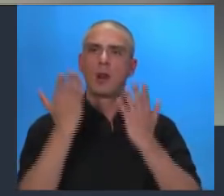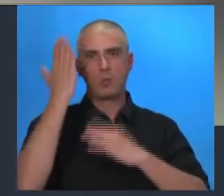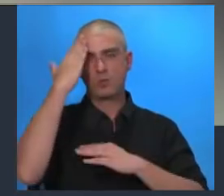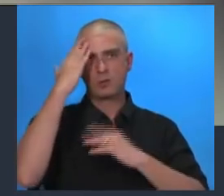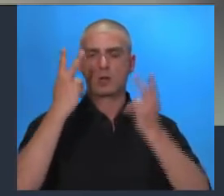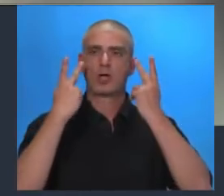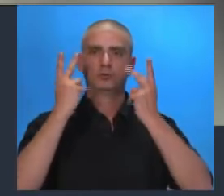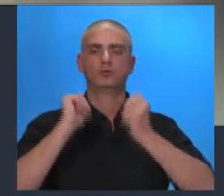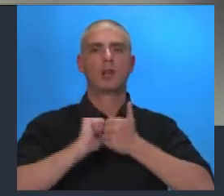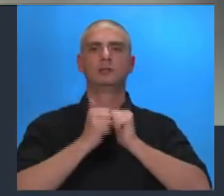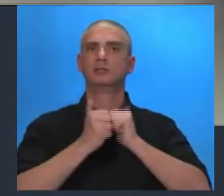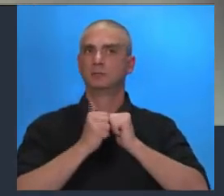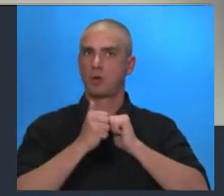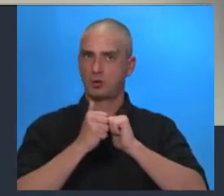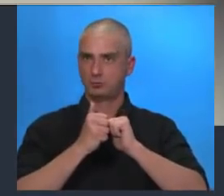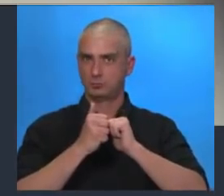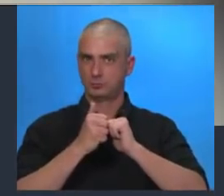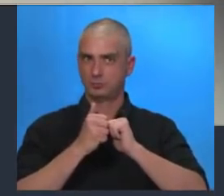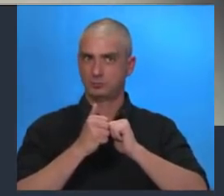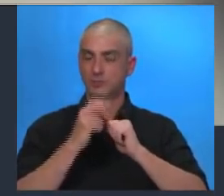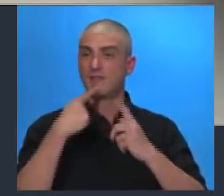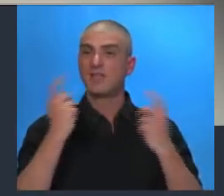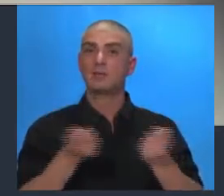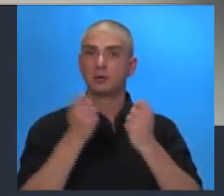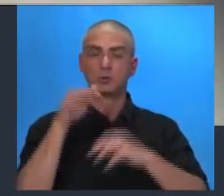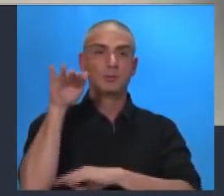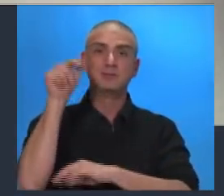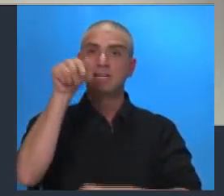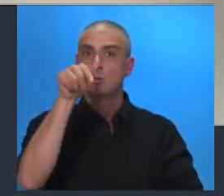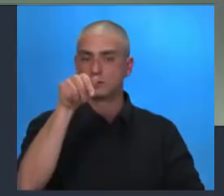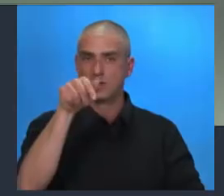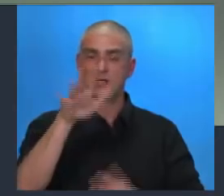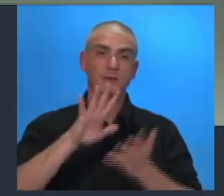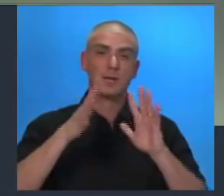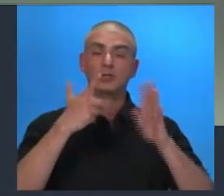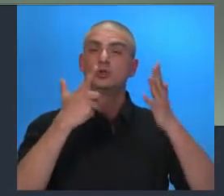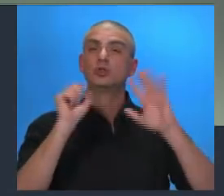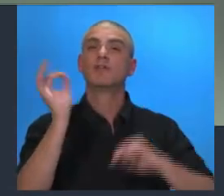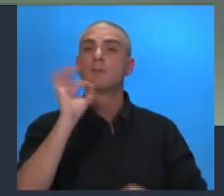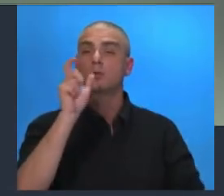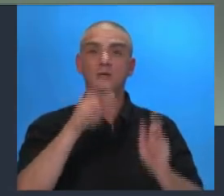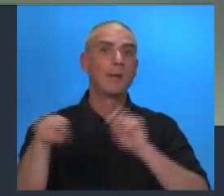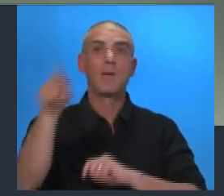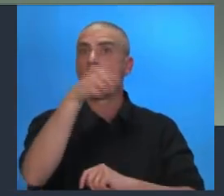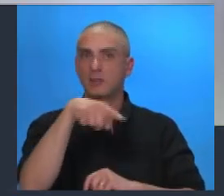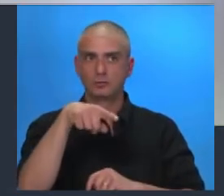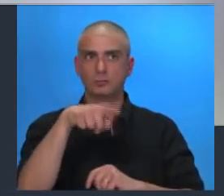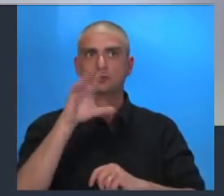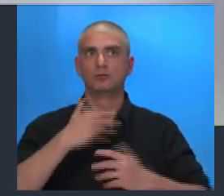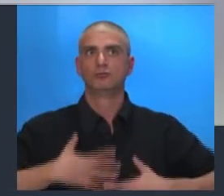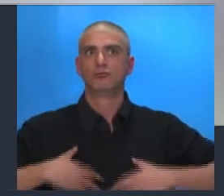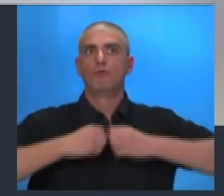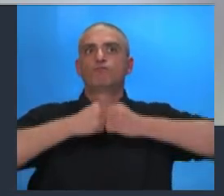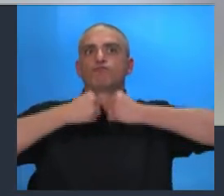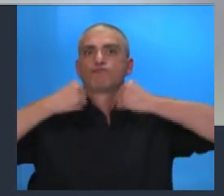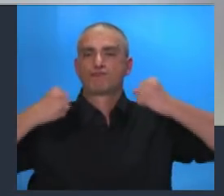לחשיבות של הפעילות הספורטיבית. לפי הפרסומים בסעודיה, בסביבות 70% מהאוכלוסייה לוקים בהשמנה